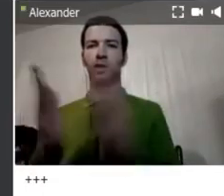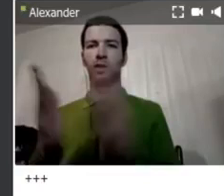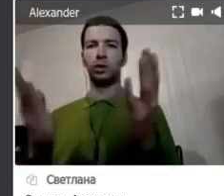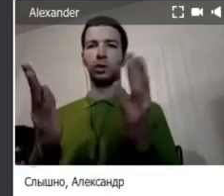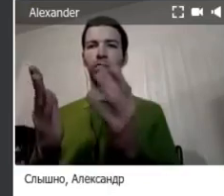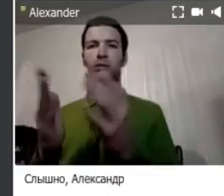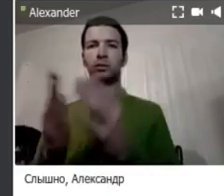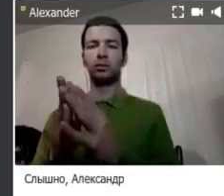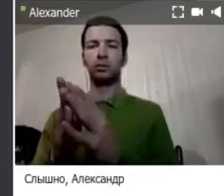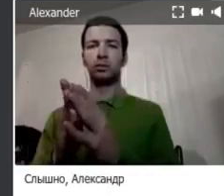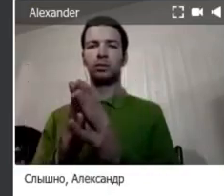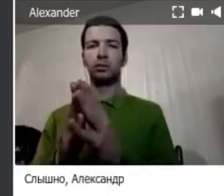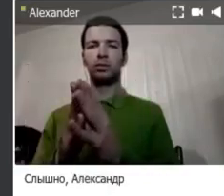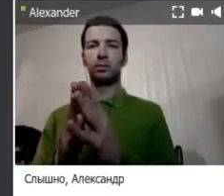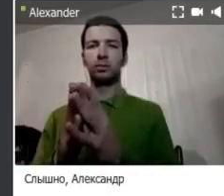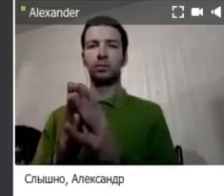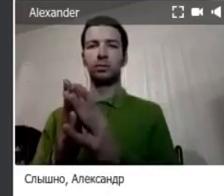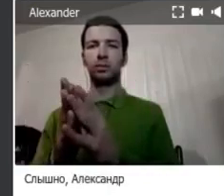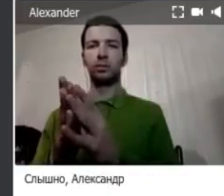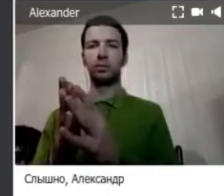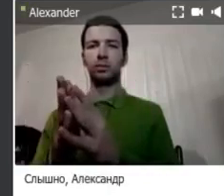У меня звук отключен. Эхо.